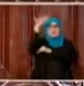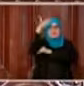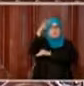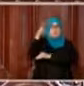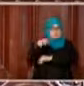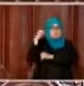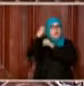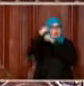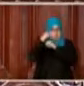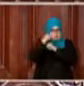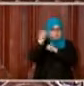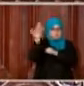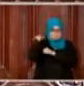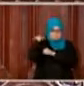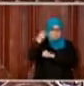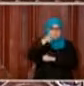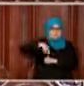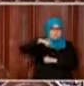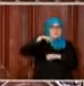وأمننا أمانة